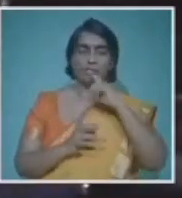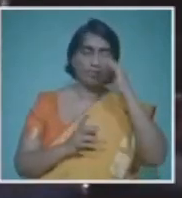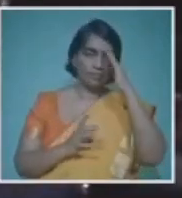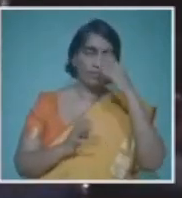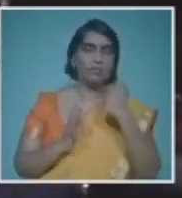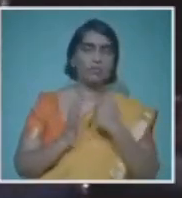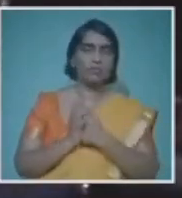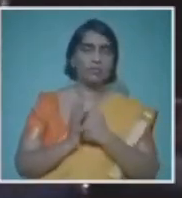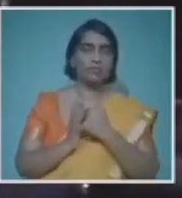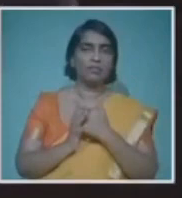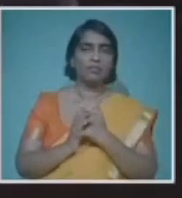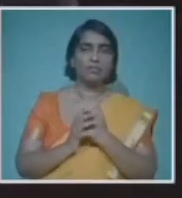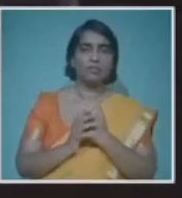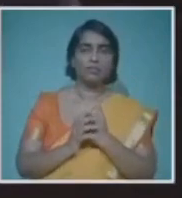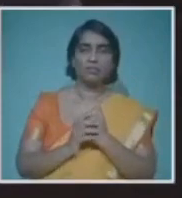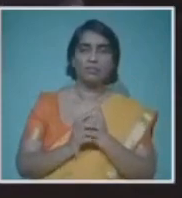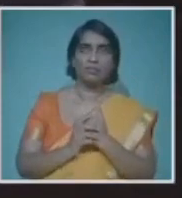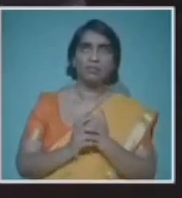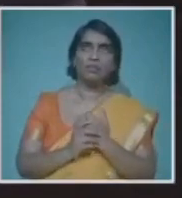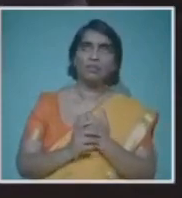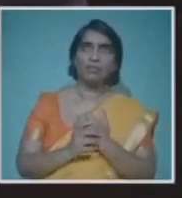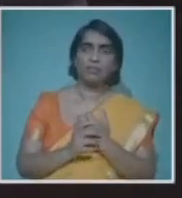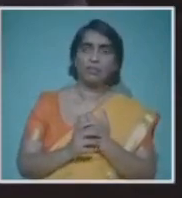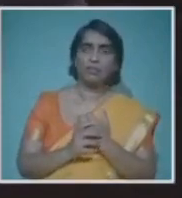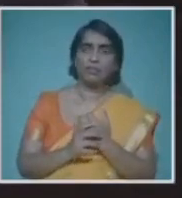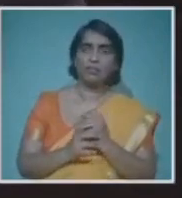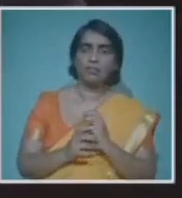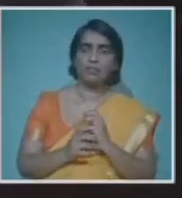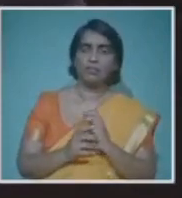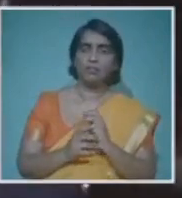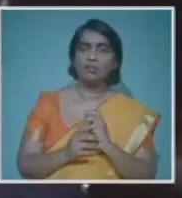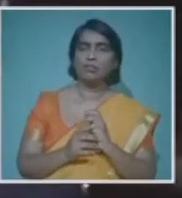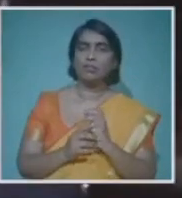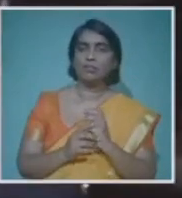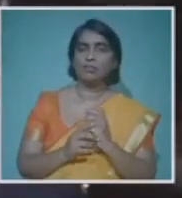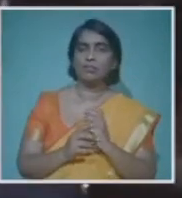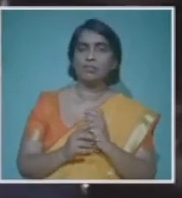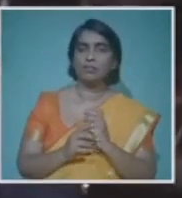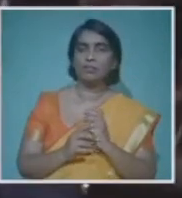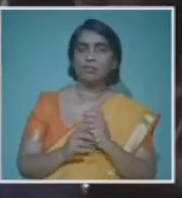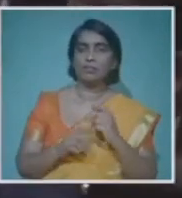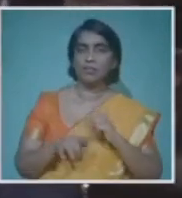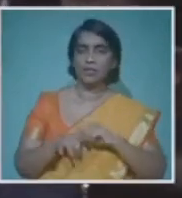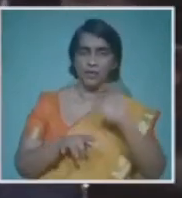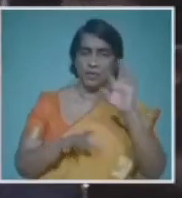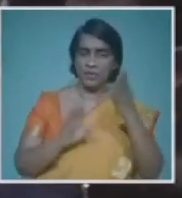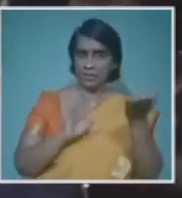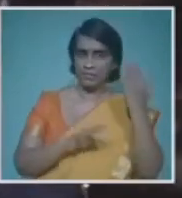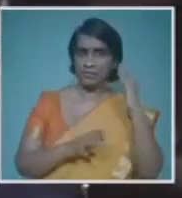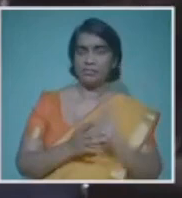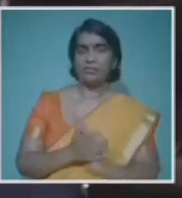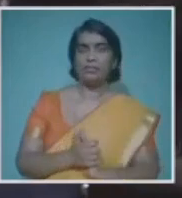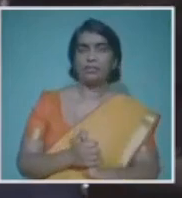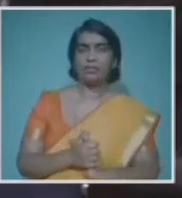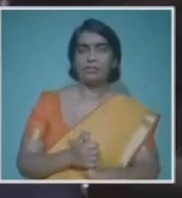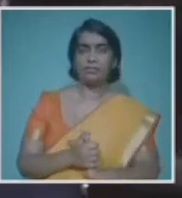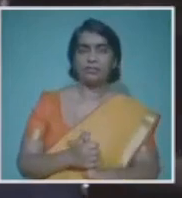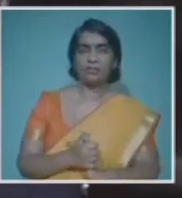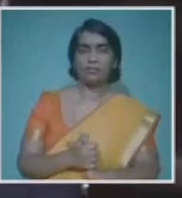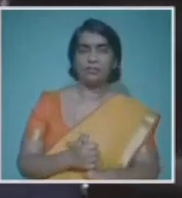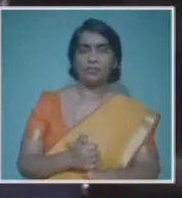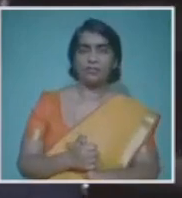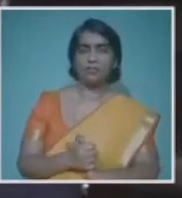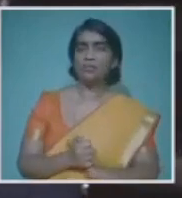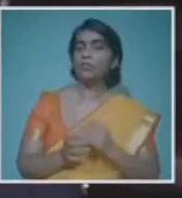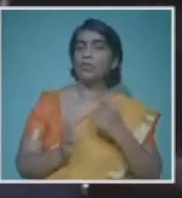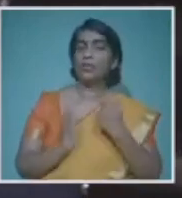මැතිතුමා, තව මිනිත්තු 3ක කාලයක් තියෙනවා තව. අපිත් අවිනාඩි 5ක් වැඩි කරන්න අපි ඒක ඇඩ්ජස්ට් කරලා දෙන්නම් ගරු කතානායකතුමනි. හොඳයි.